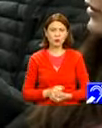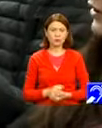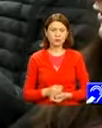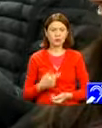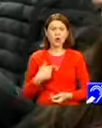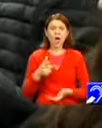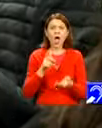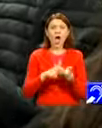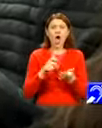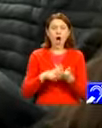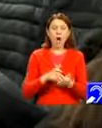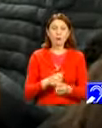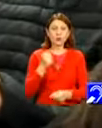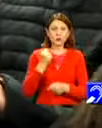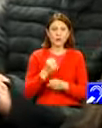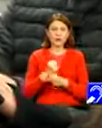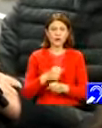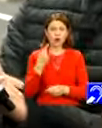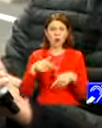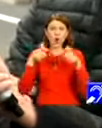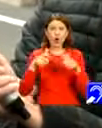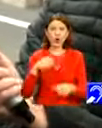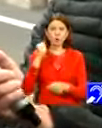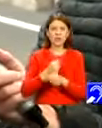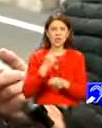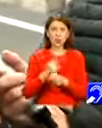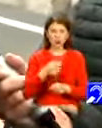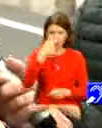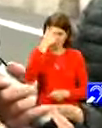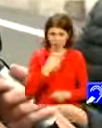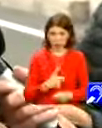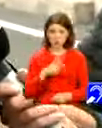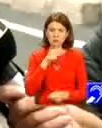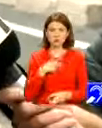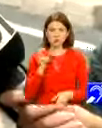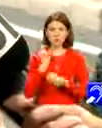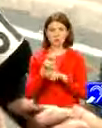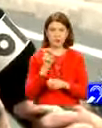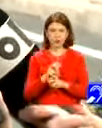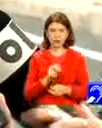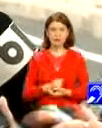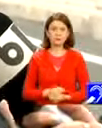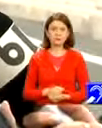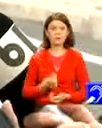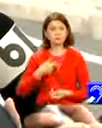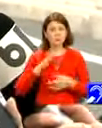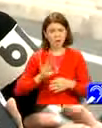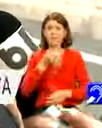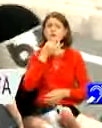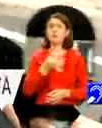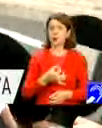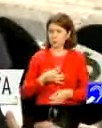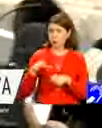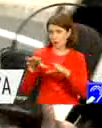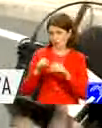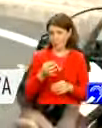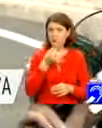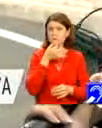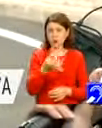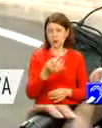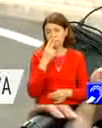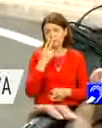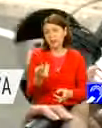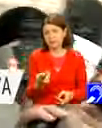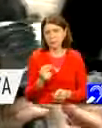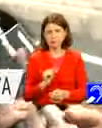Am cerut constituirea unui grup de lucru pe Sumal, din care să facem parte. Și avem promisiunea, să vedem. Grup de lucru care